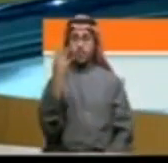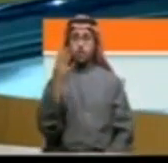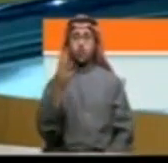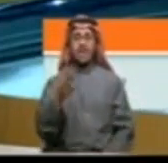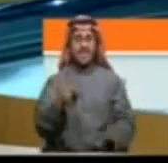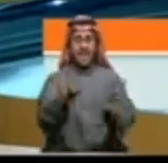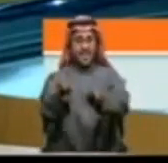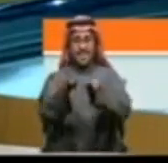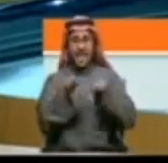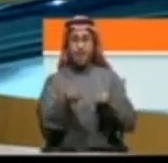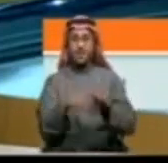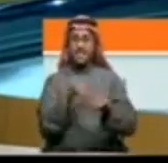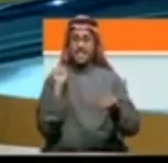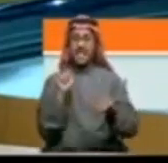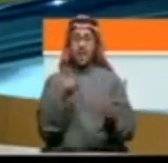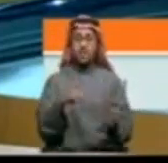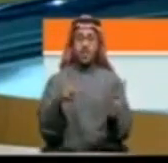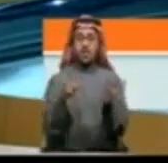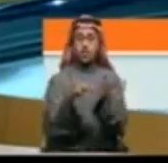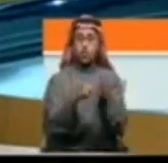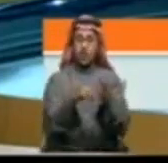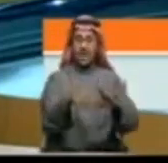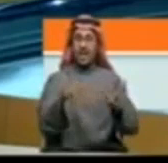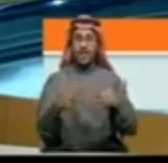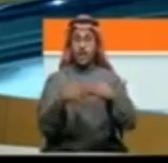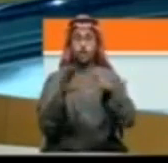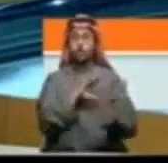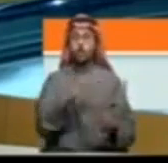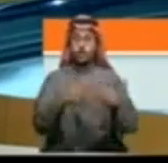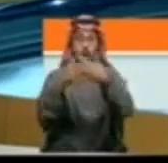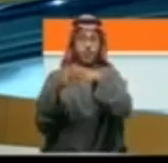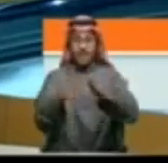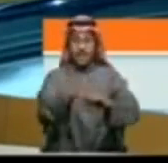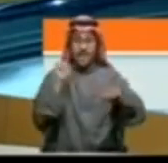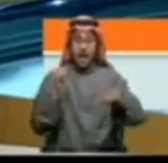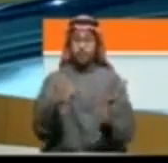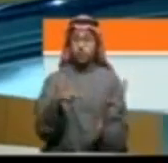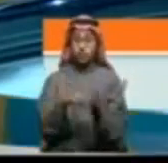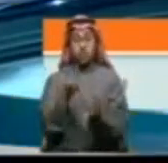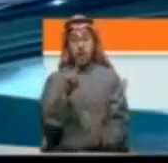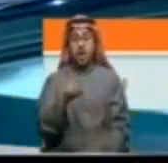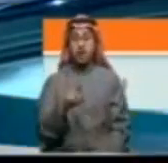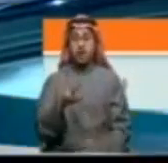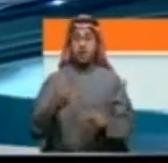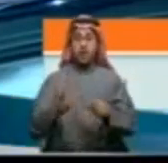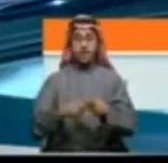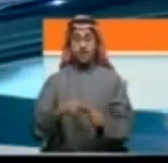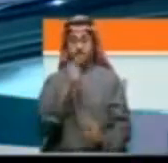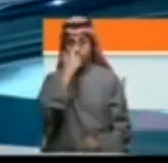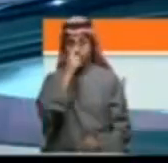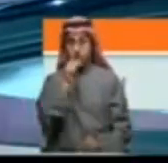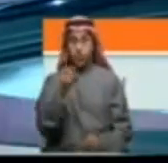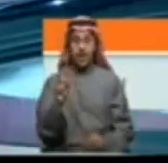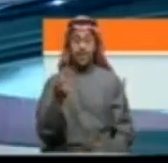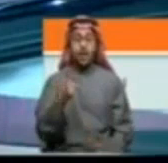لسحب القوات الأمريكية من سوريا. وأعلن ترامب خلال اجتماع حكومي في البيت الأبيض أن القوات